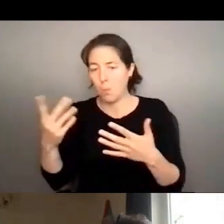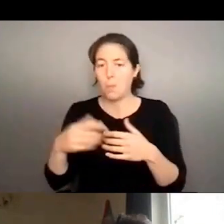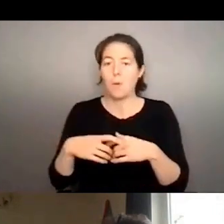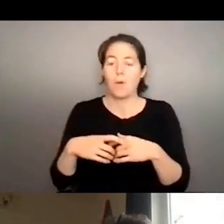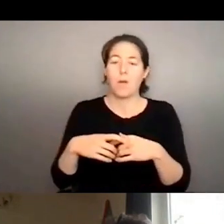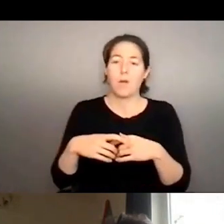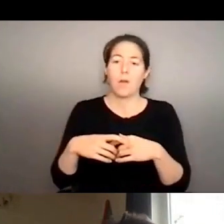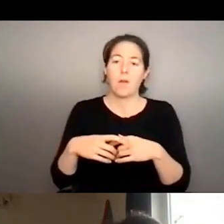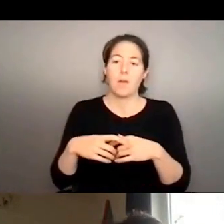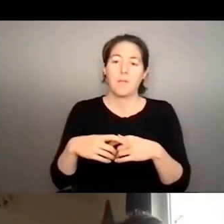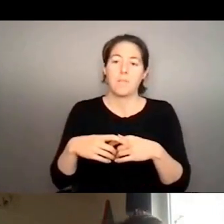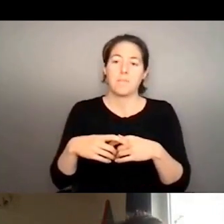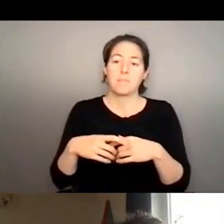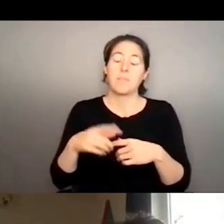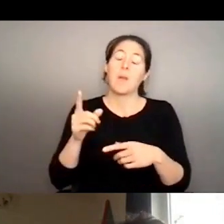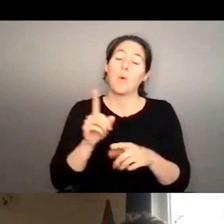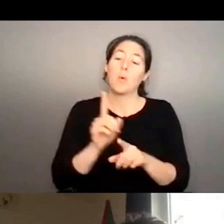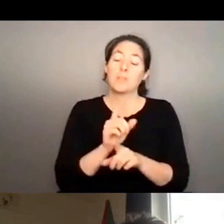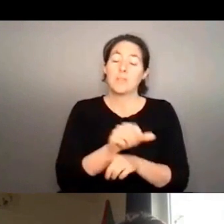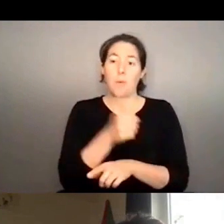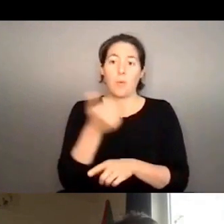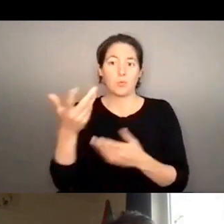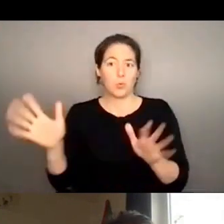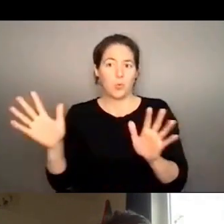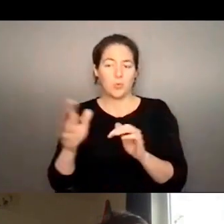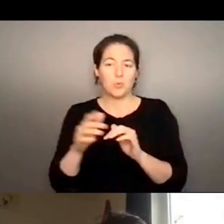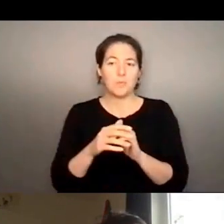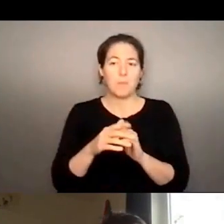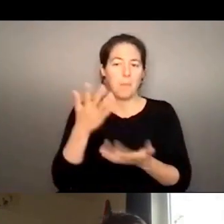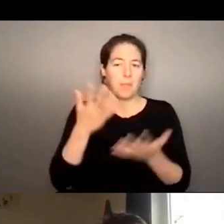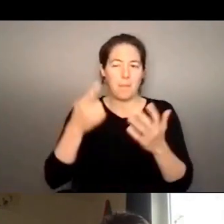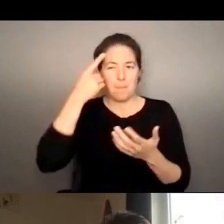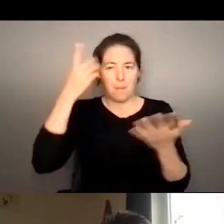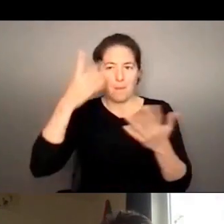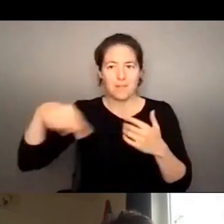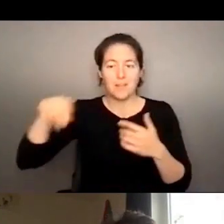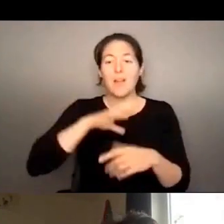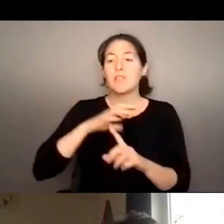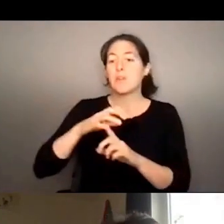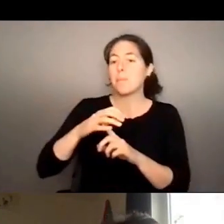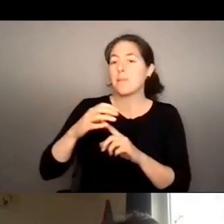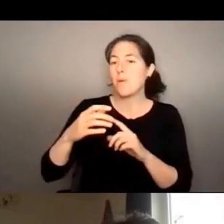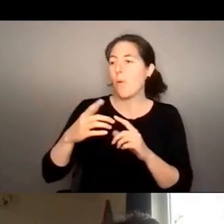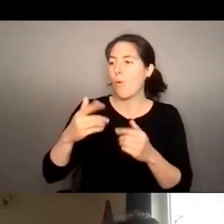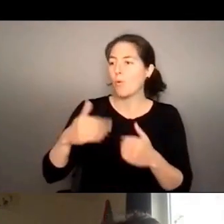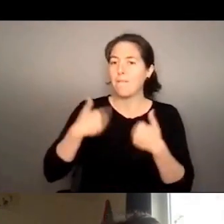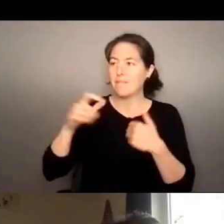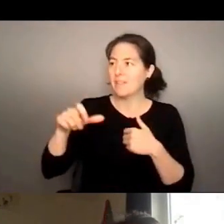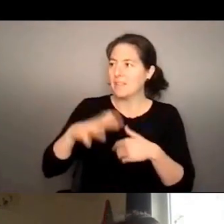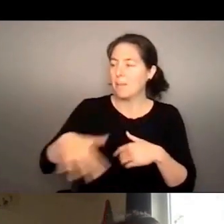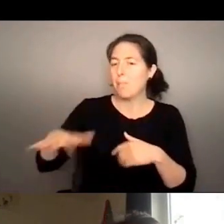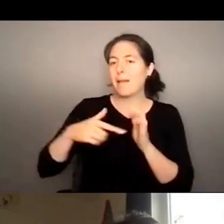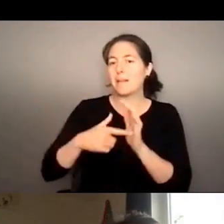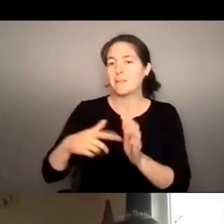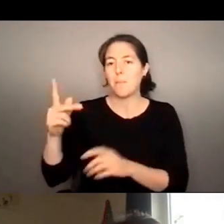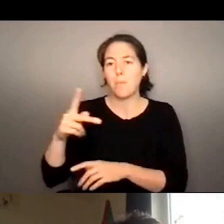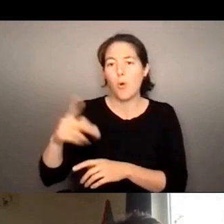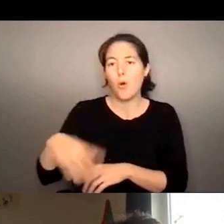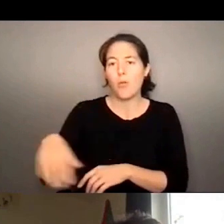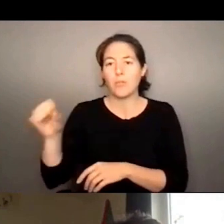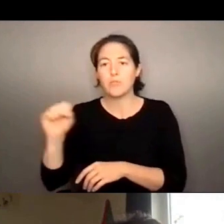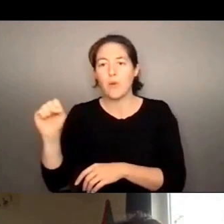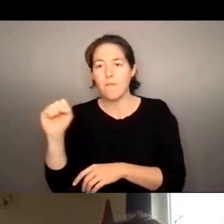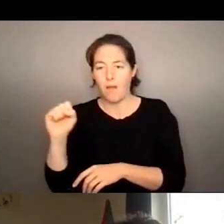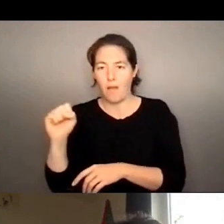n'imagine pas avant de cultiver les champignons, c'est que des champignons rustiques, comme les pleurotes ou comme le stropher, ils vont être actifs dans